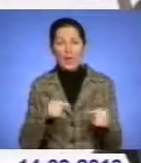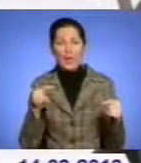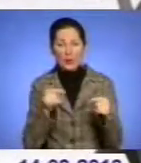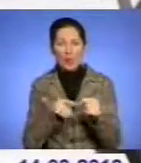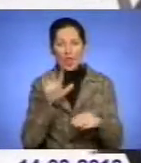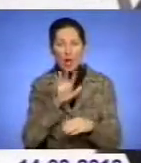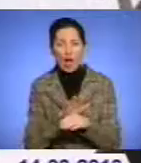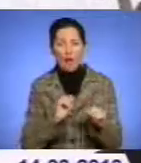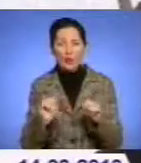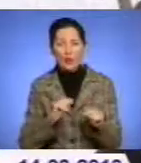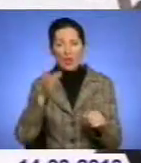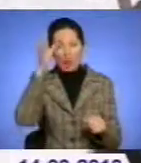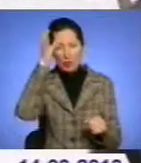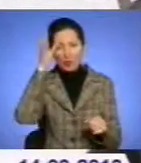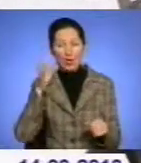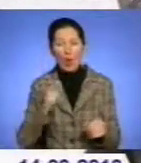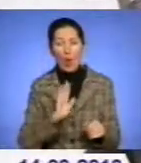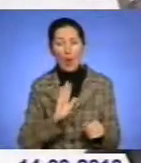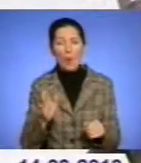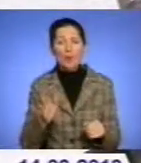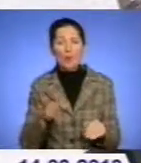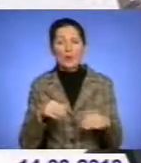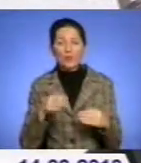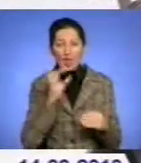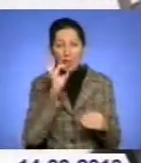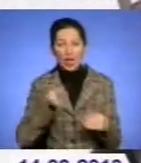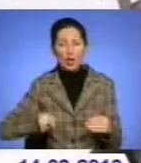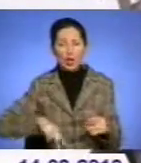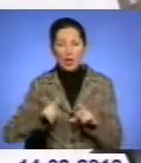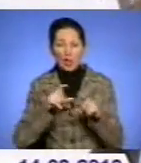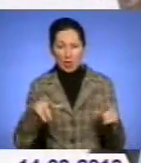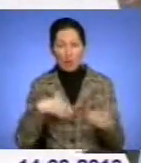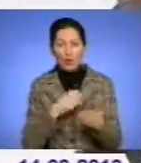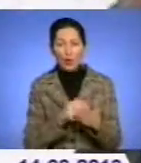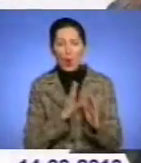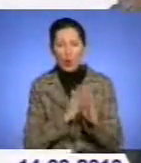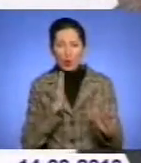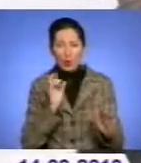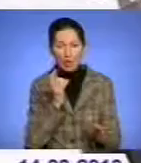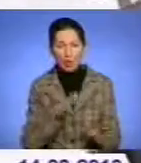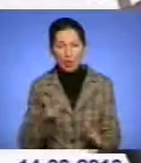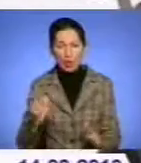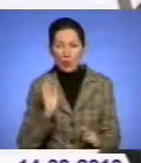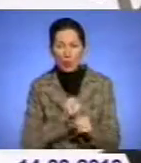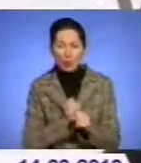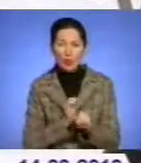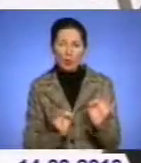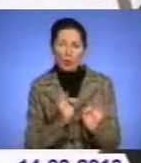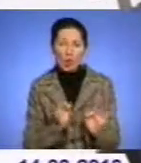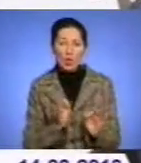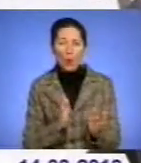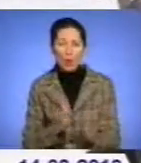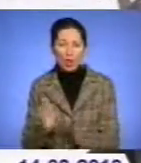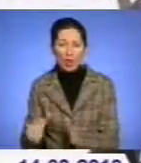був доведений до директорів шкіл. В свою чергу садочки працюватимуть в звичному режимі, а вся наявна комунальна техніка,